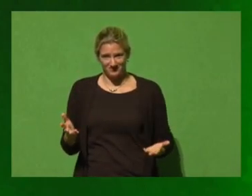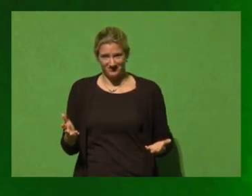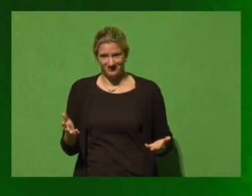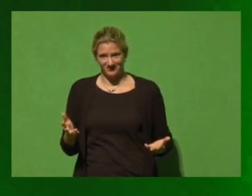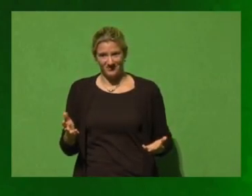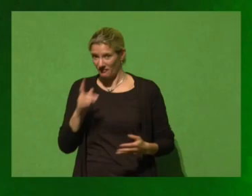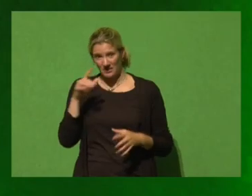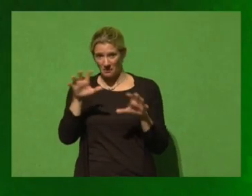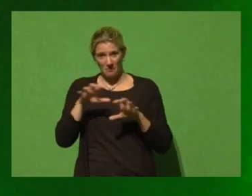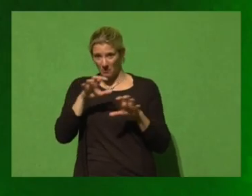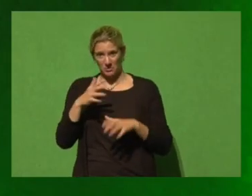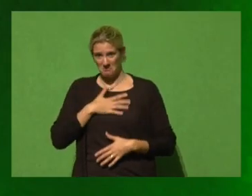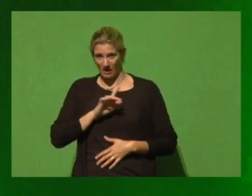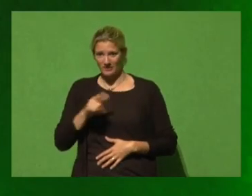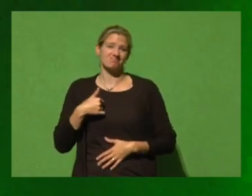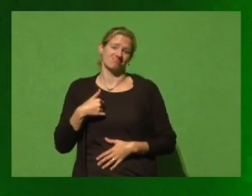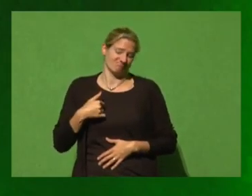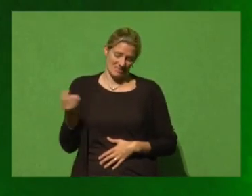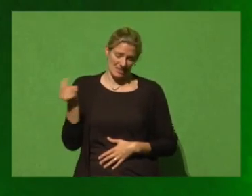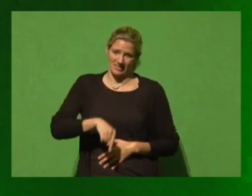dürfte ich nicht hier stehen.